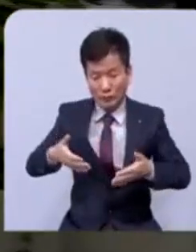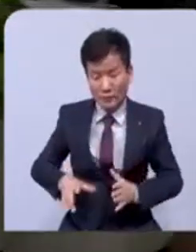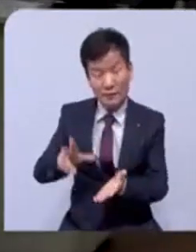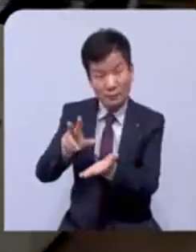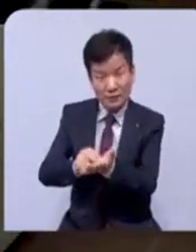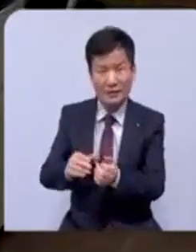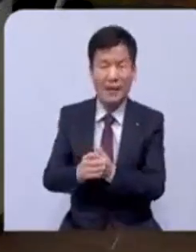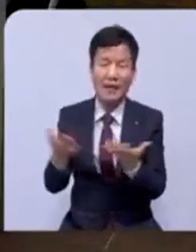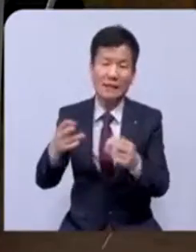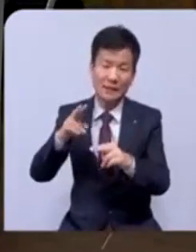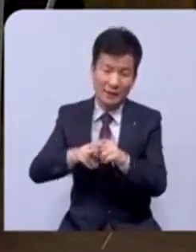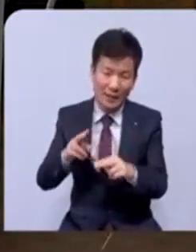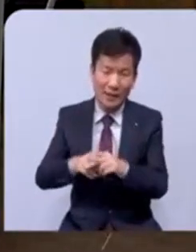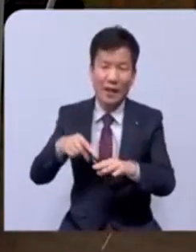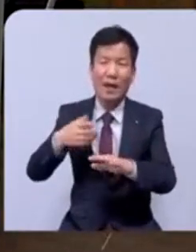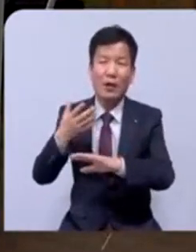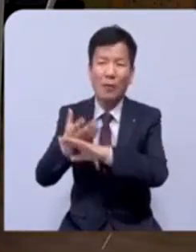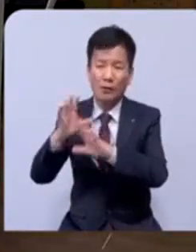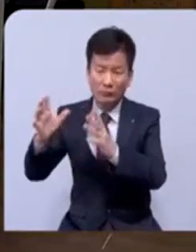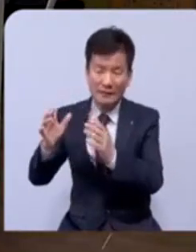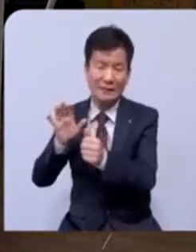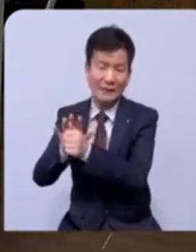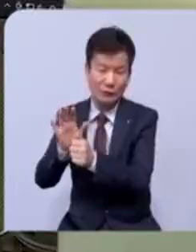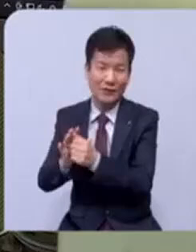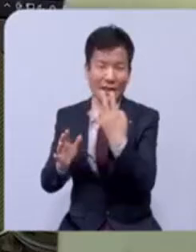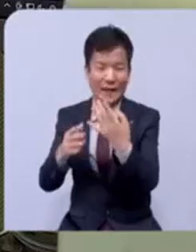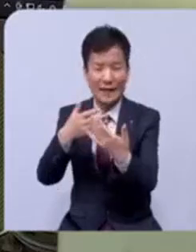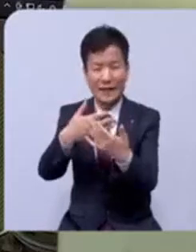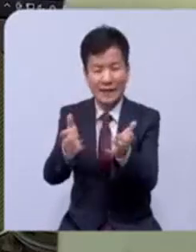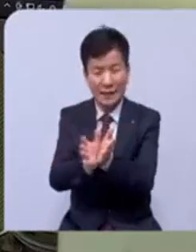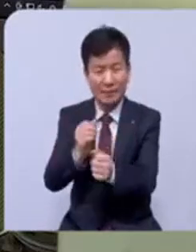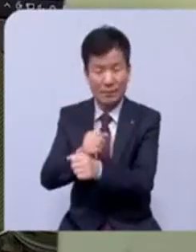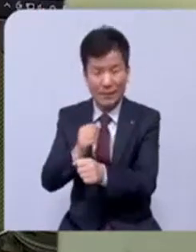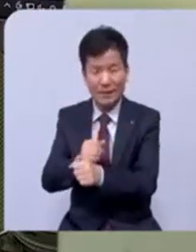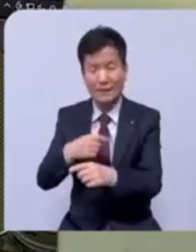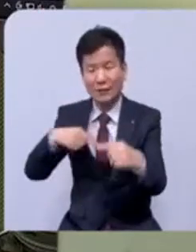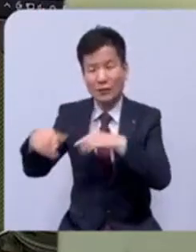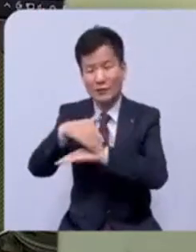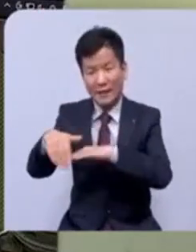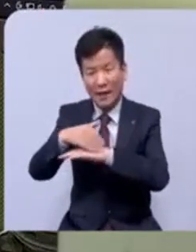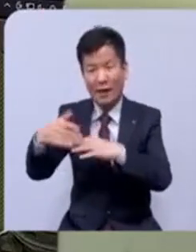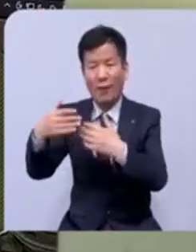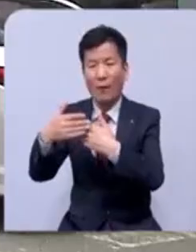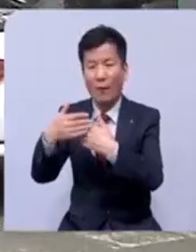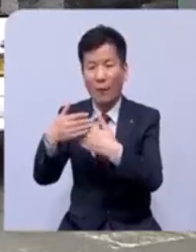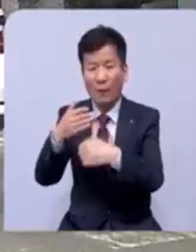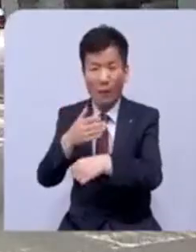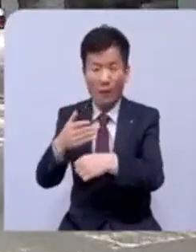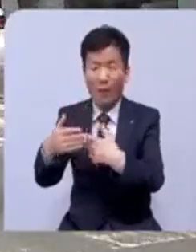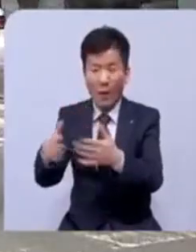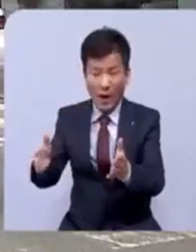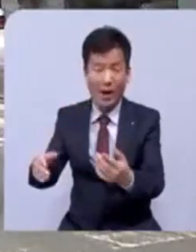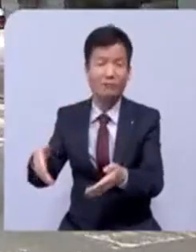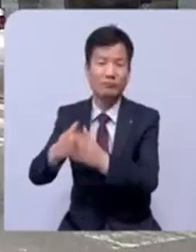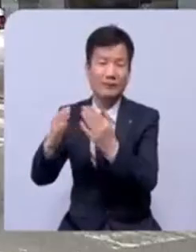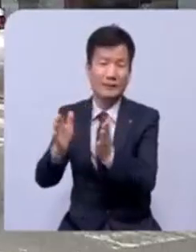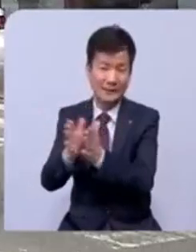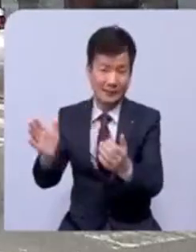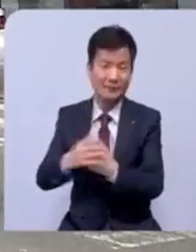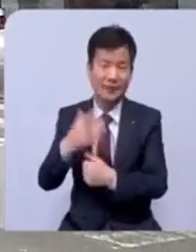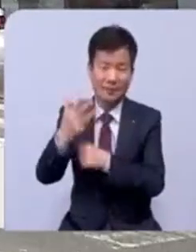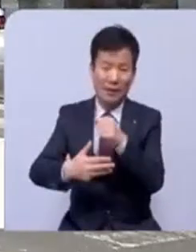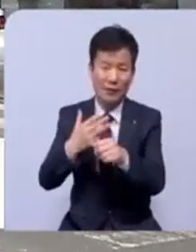대체, 일자리, 외국인 지원 등 4개 팀을 갖춘 인구 정책과를 신설했습니다. 최근 8년